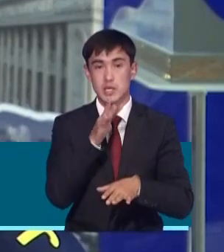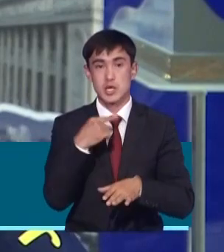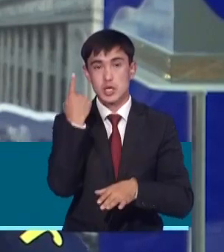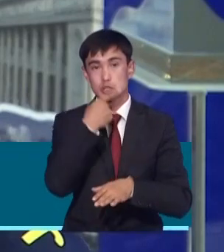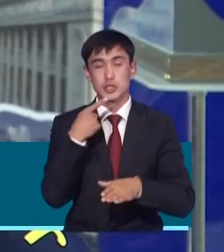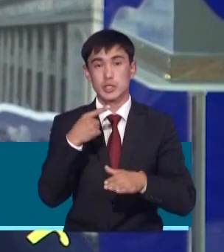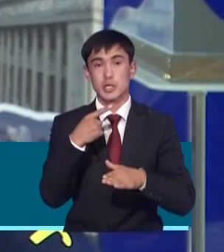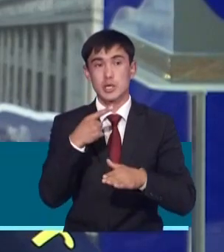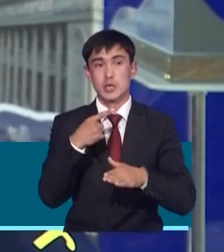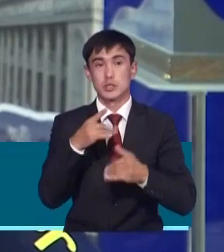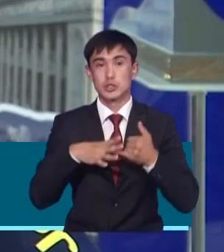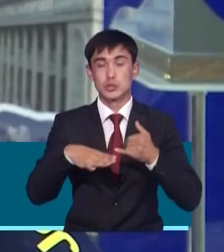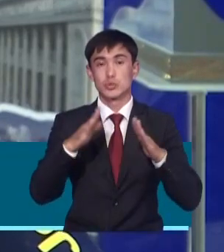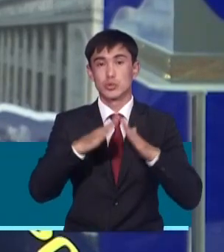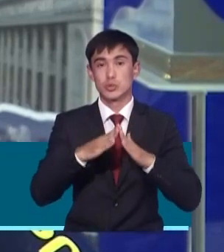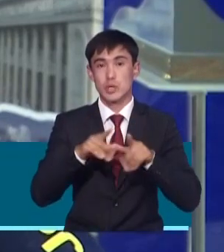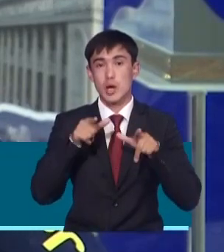тұрғын үйлерді аралау кезінде